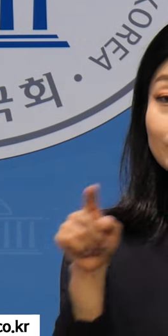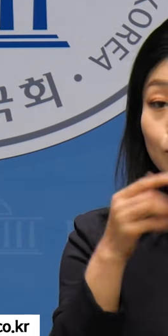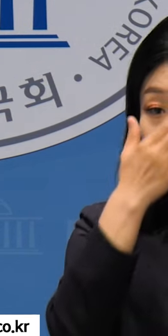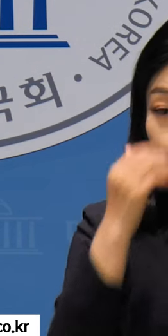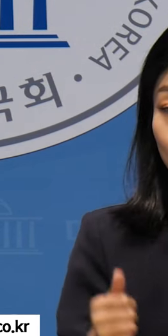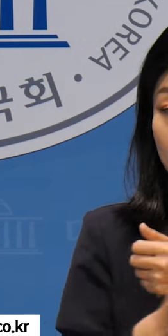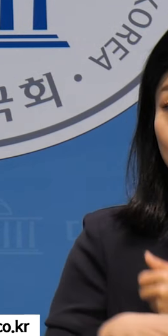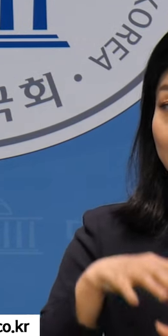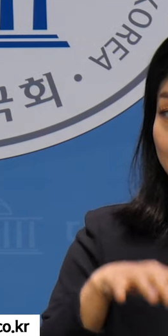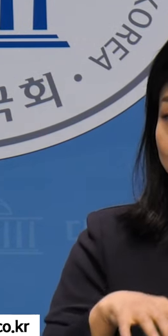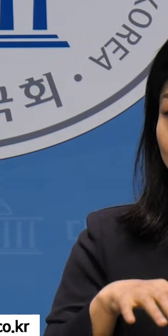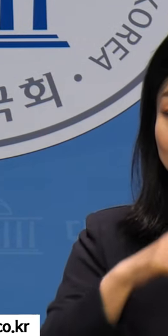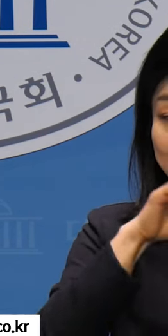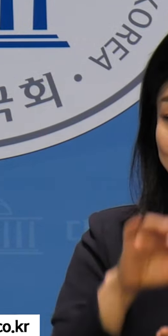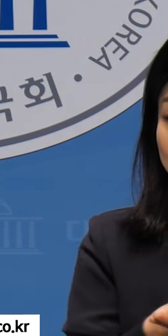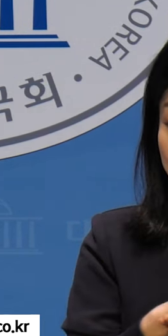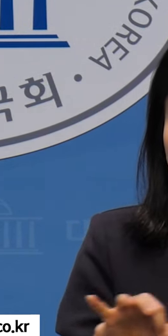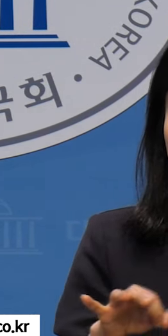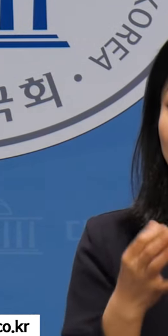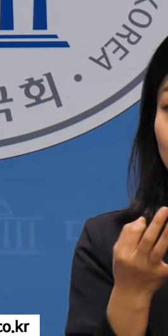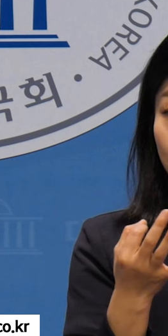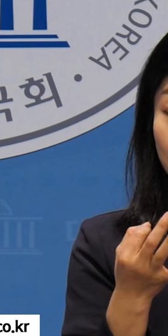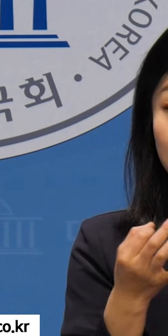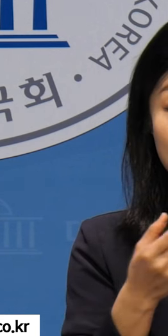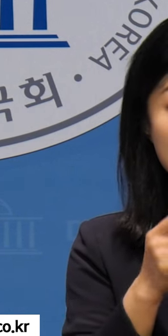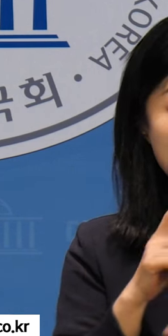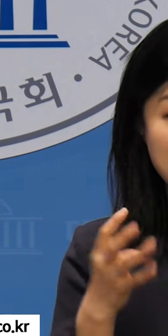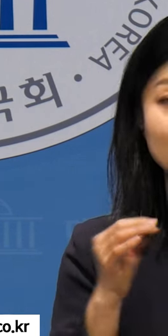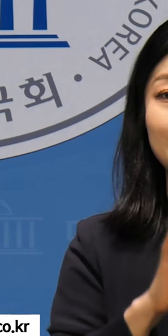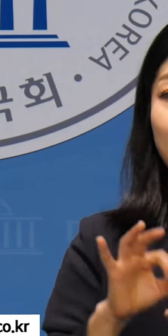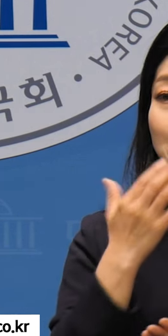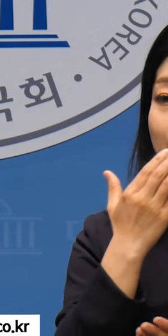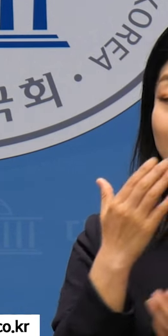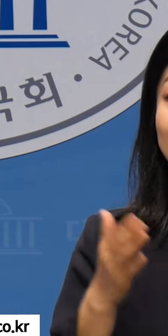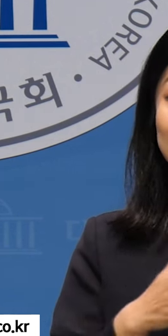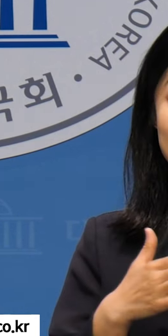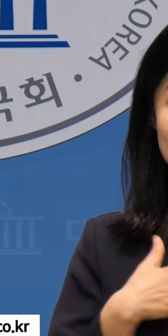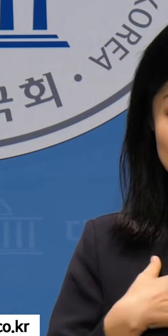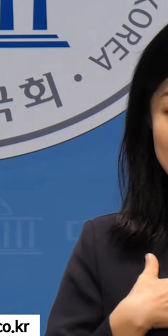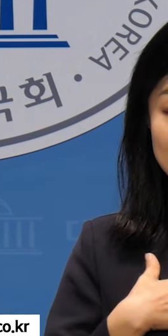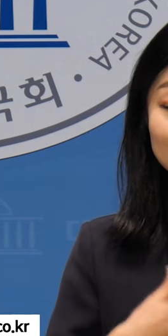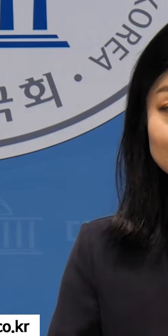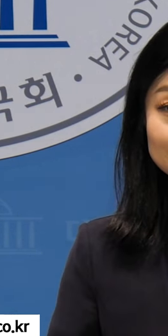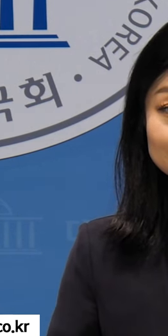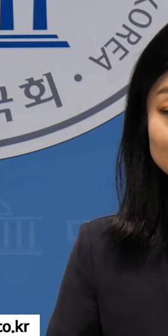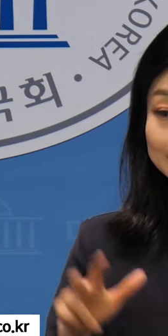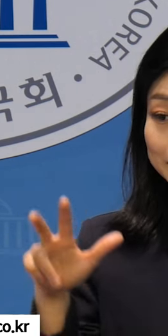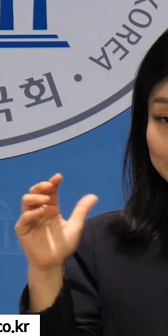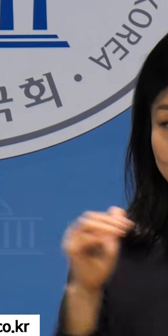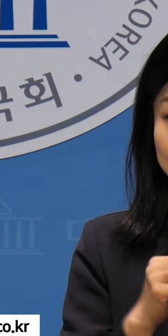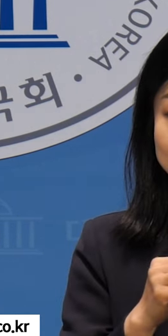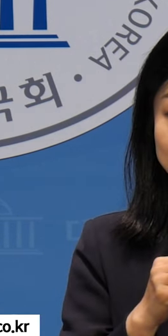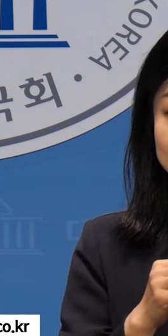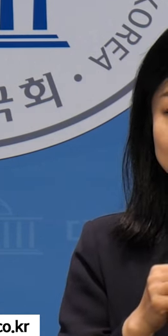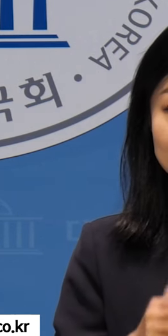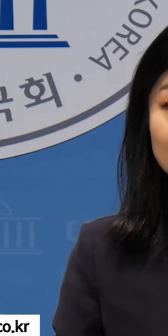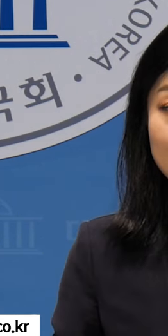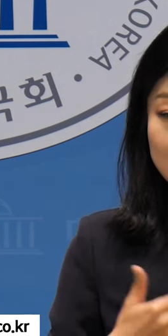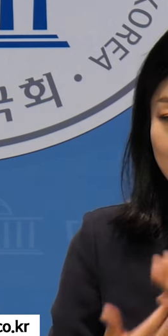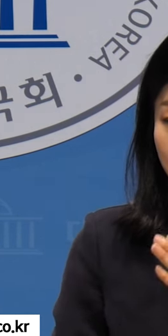청년위원회에서는 가용할 수 있는 예산 규모가 훨씬 커지기 때문에 저는 이러한 성과를 토대로 지금까지